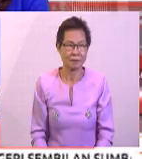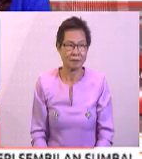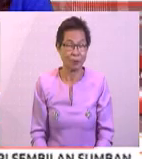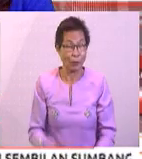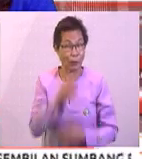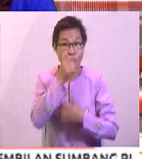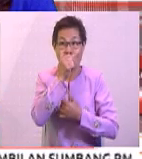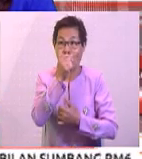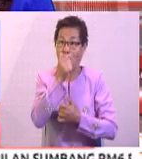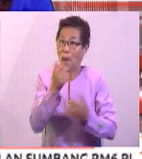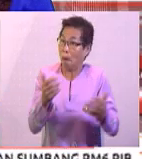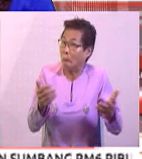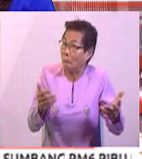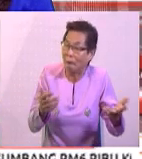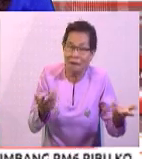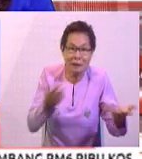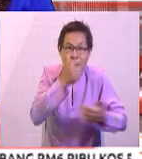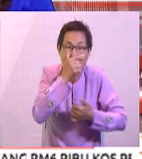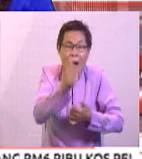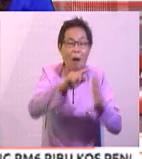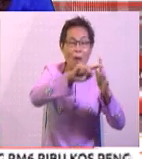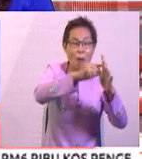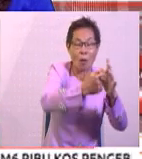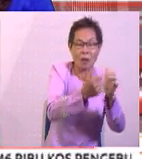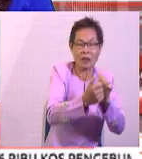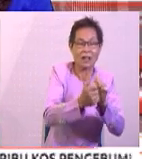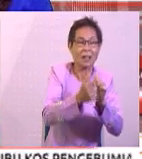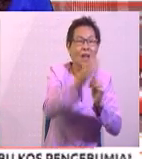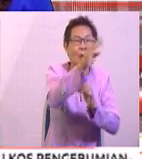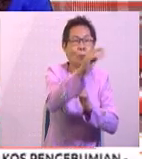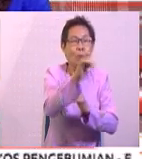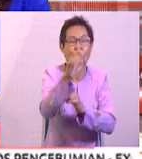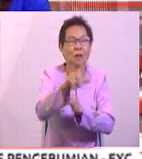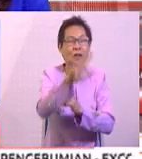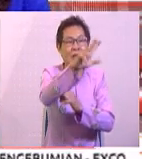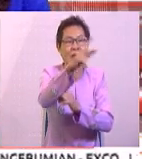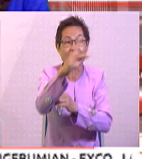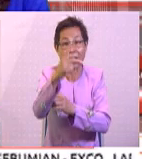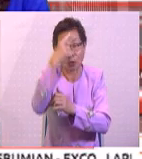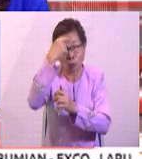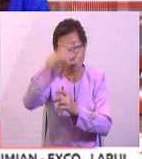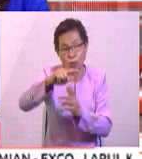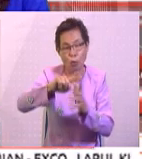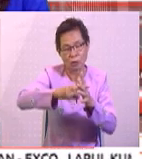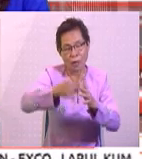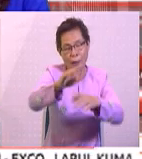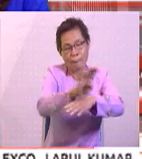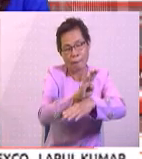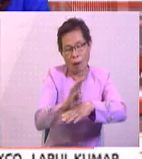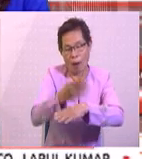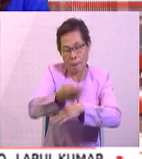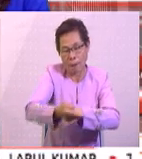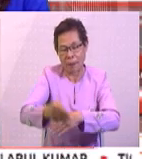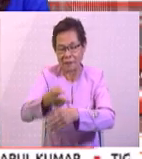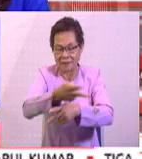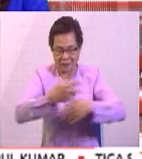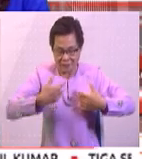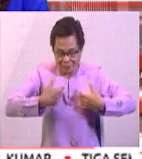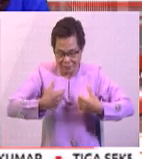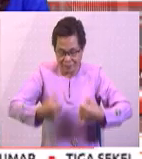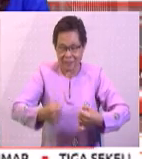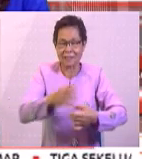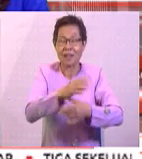Ya, menarik sekali, Mac. Ya. Mm-hmm. Baik, ini pula bermula dengan modal RM3,000 bagi memulakan perniagaan produk penjagaan kesihatan